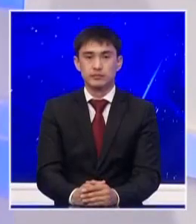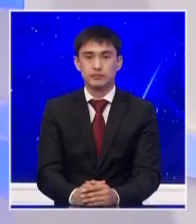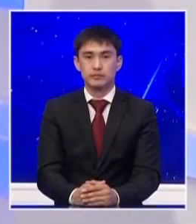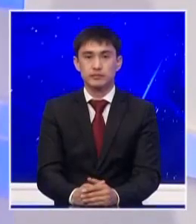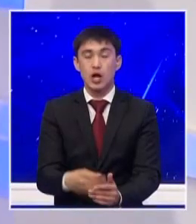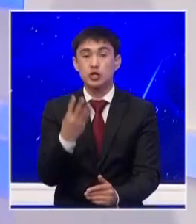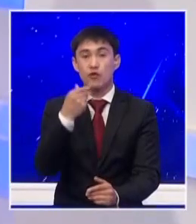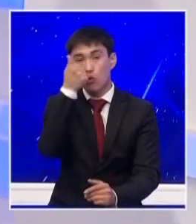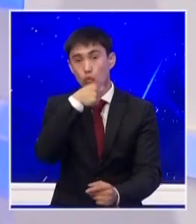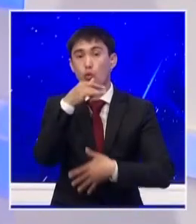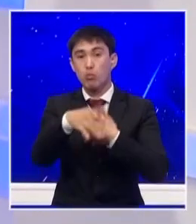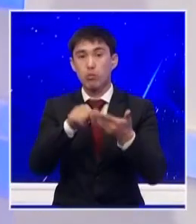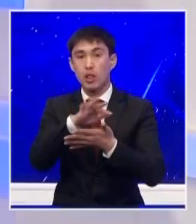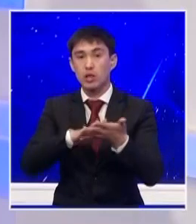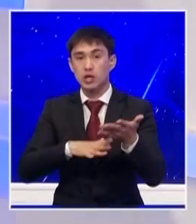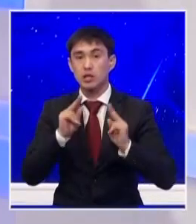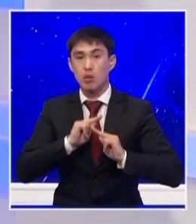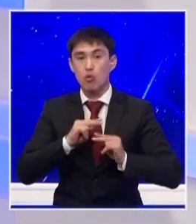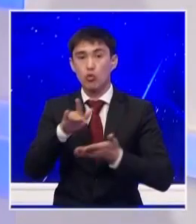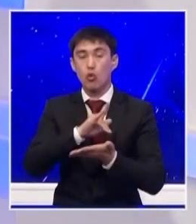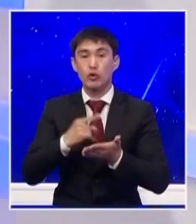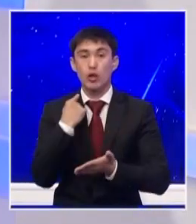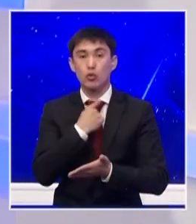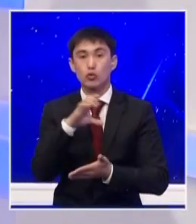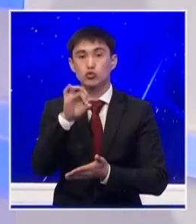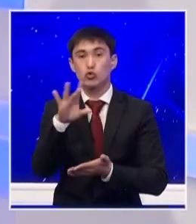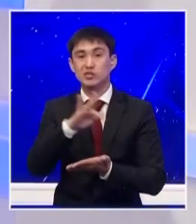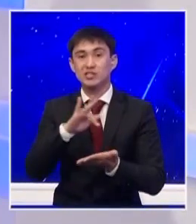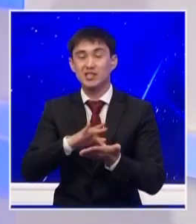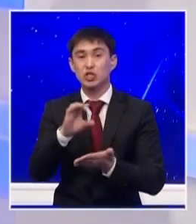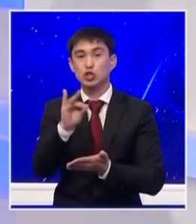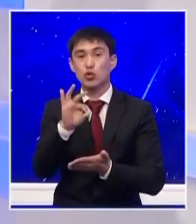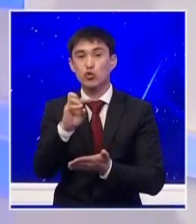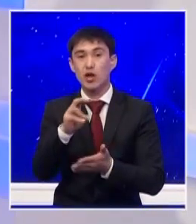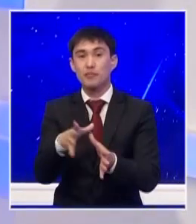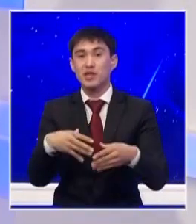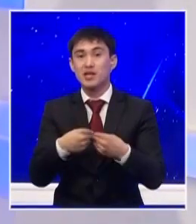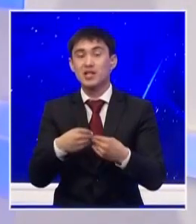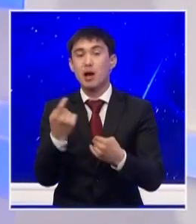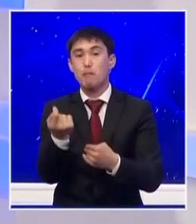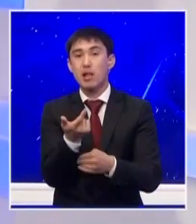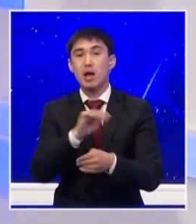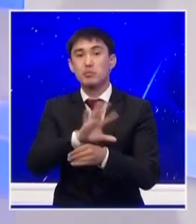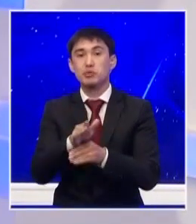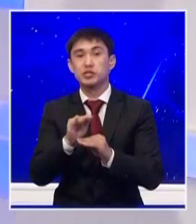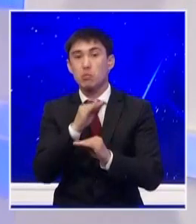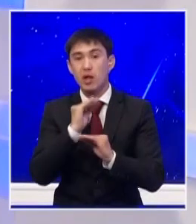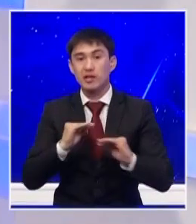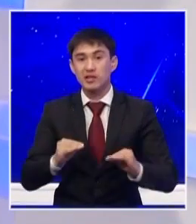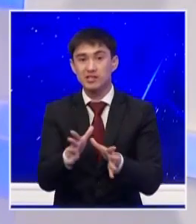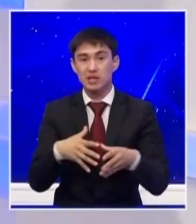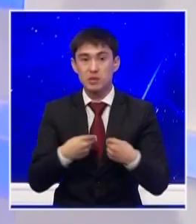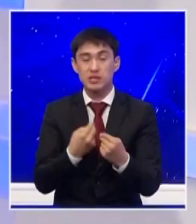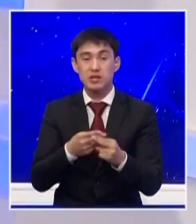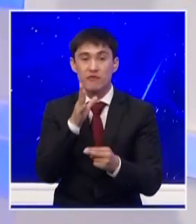уже четвертый год продолжает свою деятельность в городе Талдыкорган социальный центр жену я для малообеспеченных и многодетных семей за